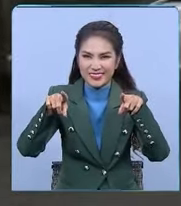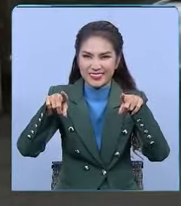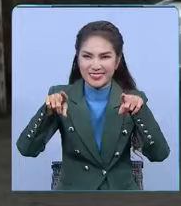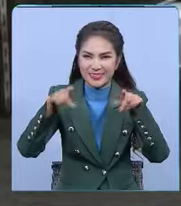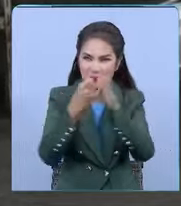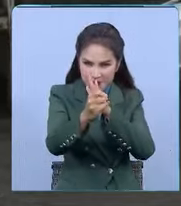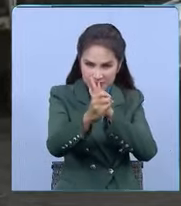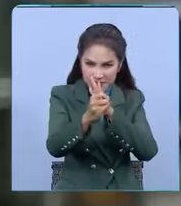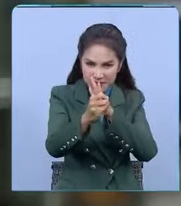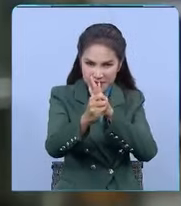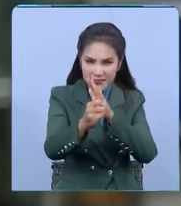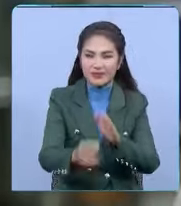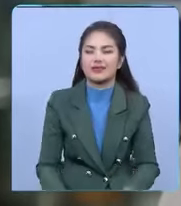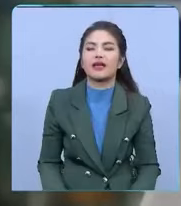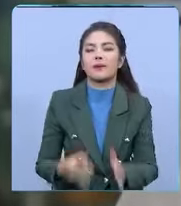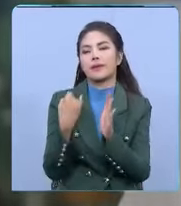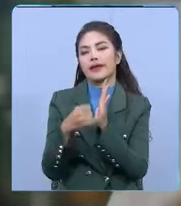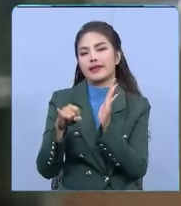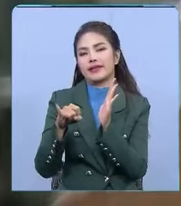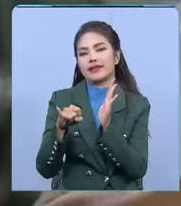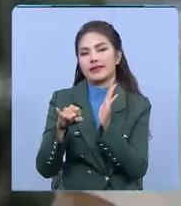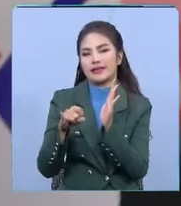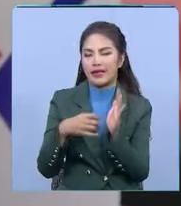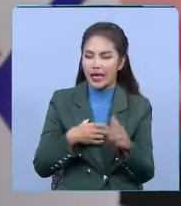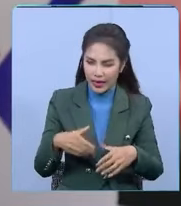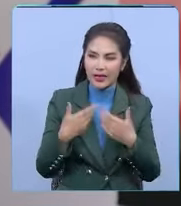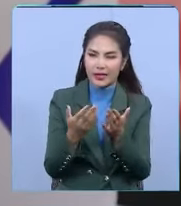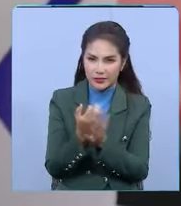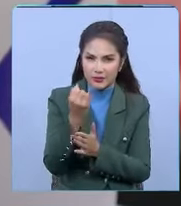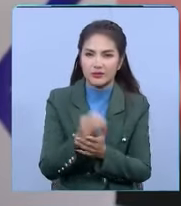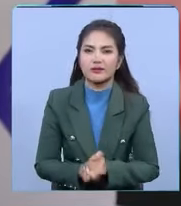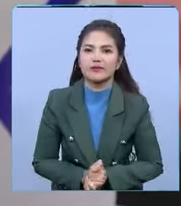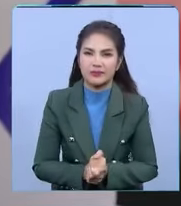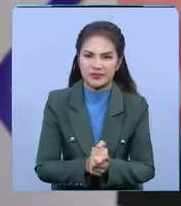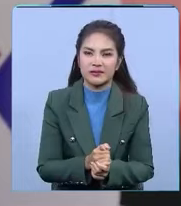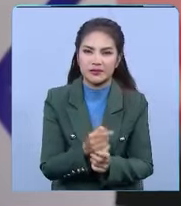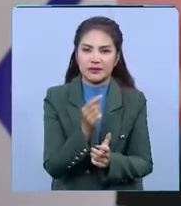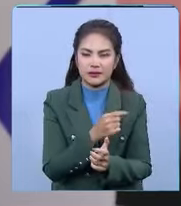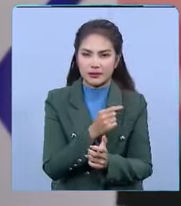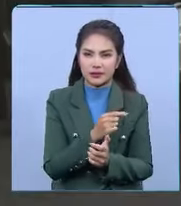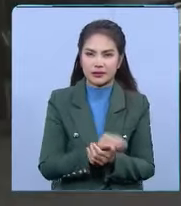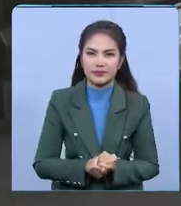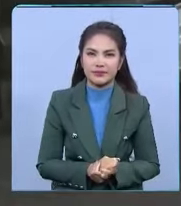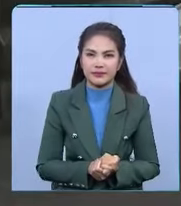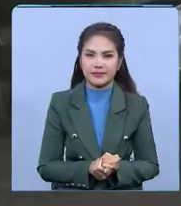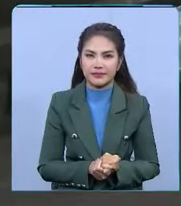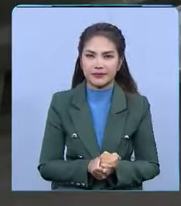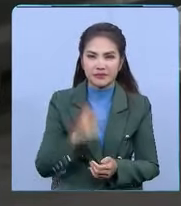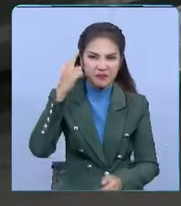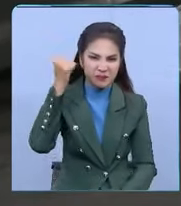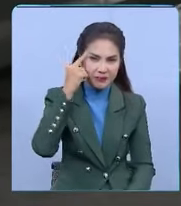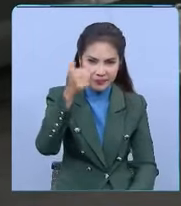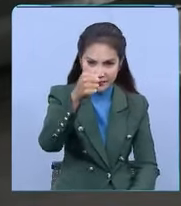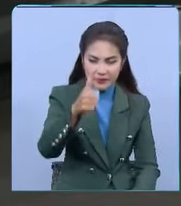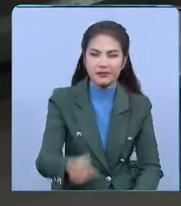ผิดครับแต่ว่าเป็นคำตอบที่น่าจะให้ถูกมากเป็นโอ้โหนี่ฮะนี่เลยนี่โอ้โหเขาเรียกว่าไหวพริบของท่านดีจริงๆนะฮะท่านบอก